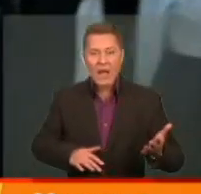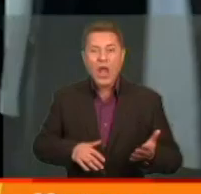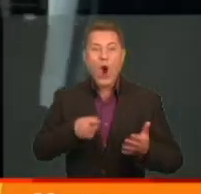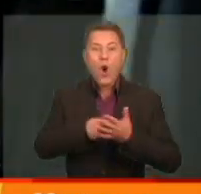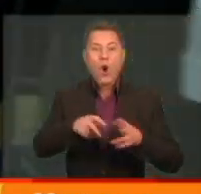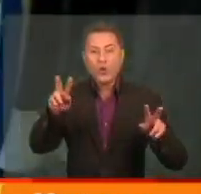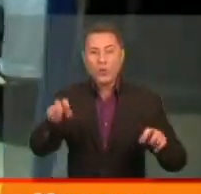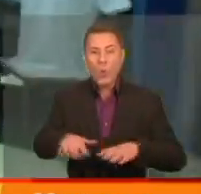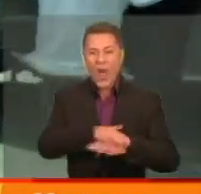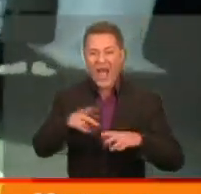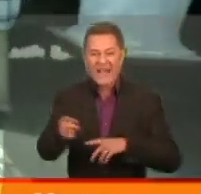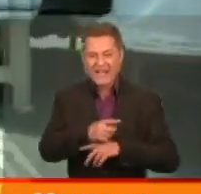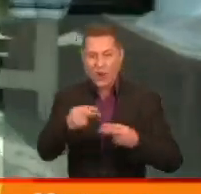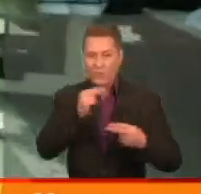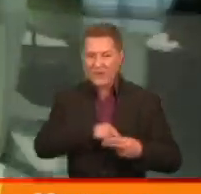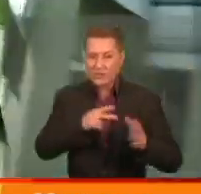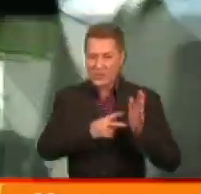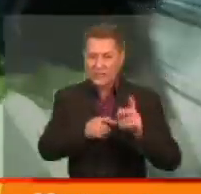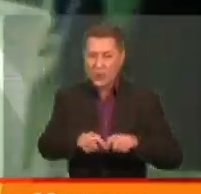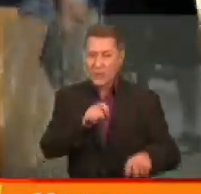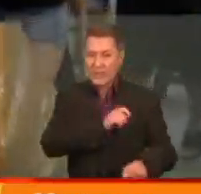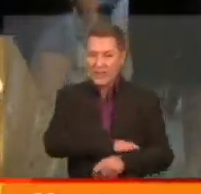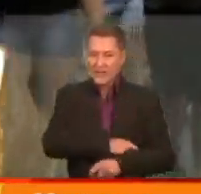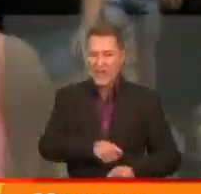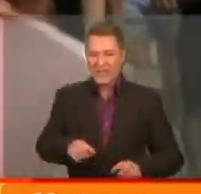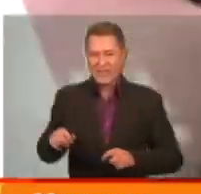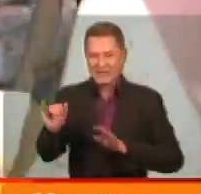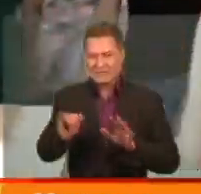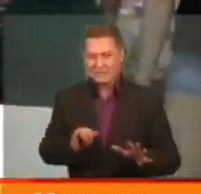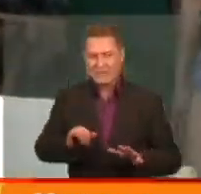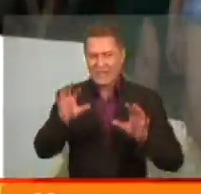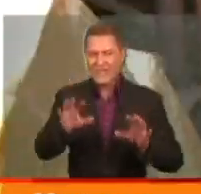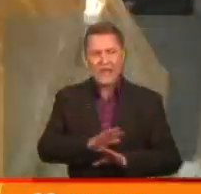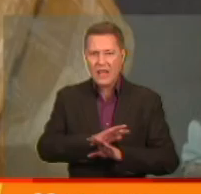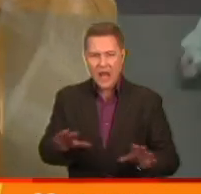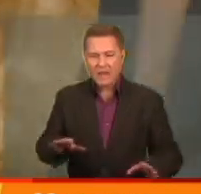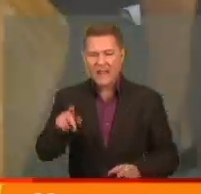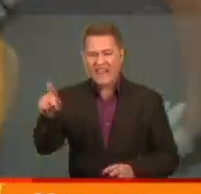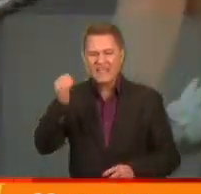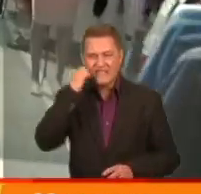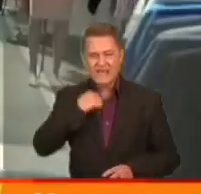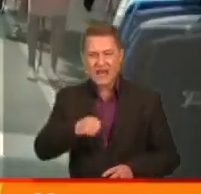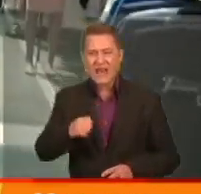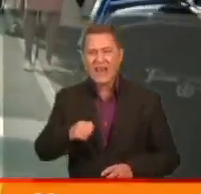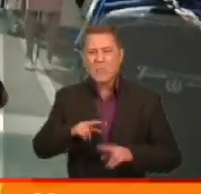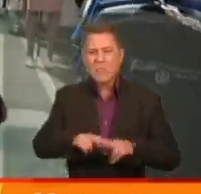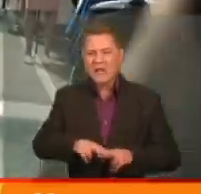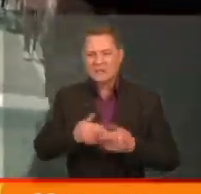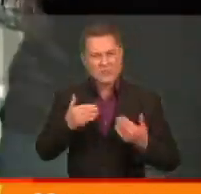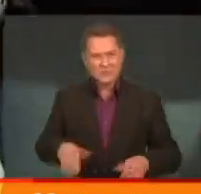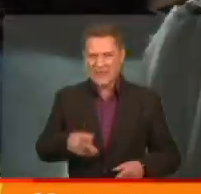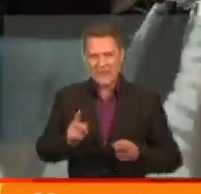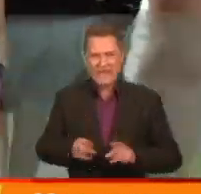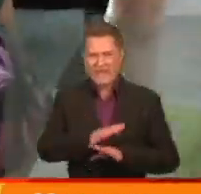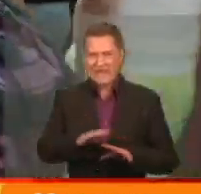ринок. Фареба працює на 7-му кілометрі, найнижча каста на ринку – нелегалка. Її старий афганський паспорт давно не дійсний,